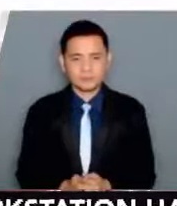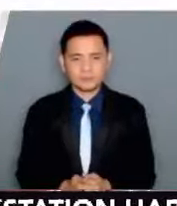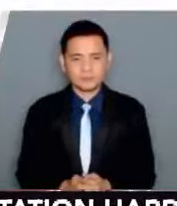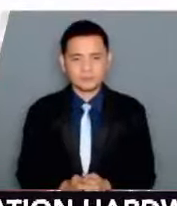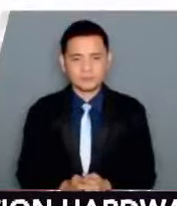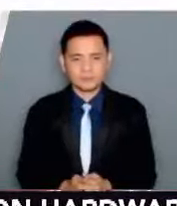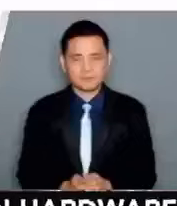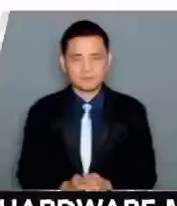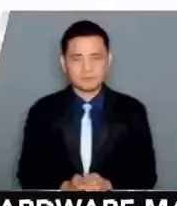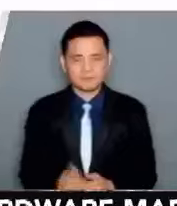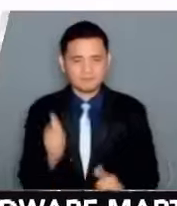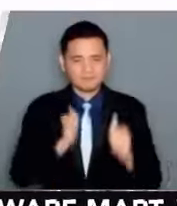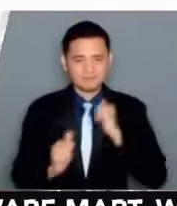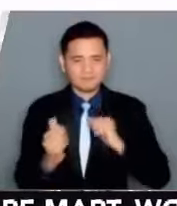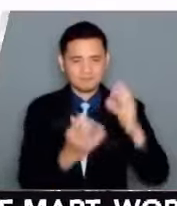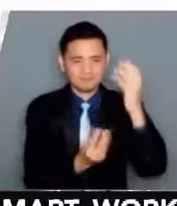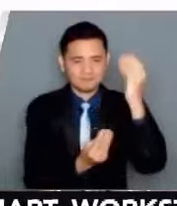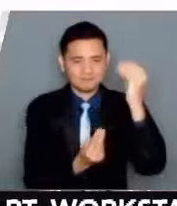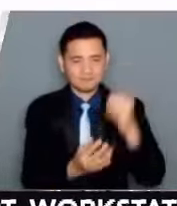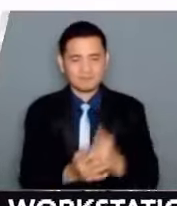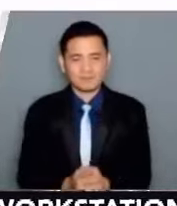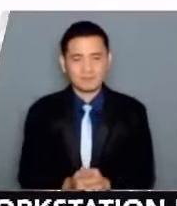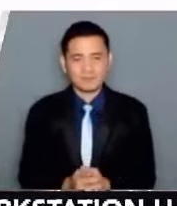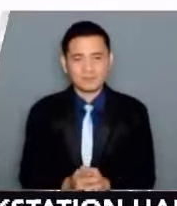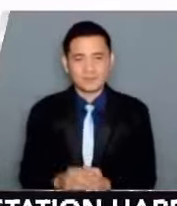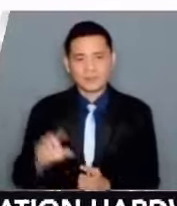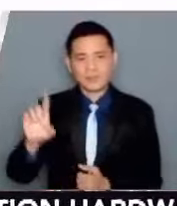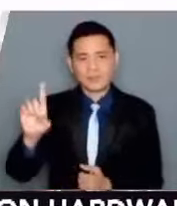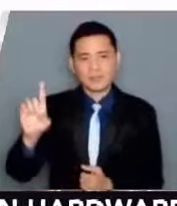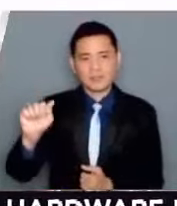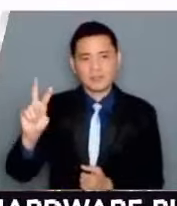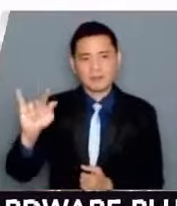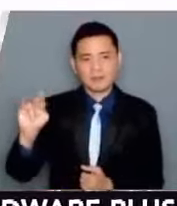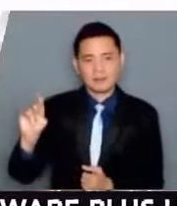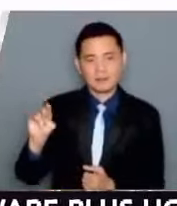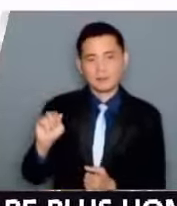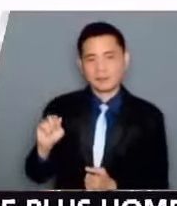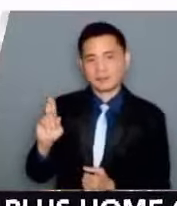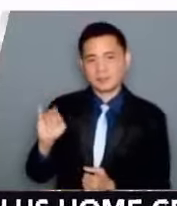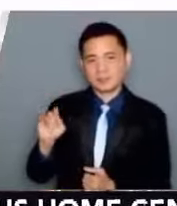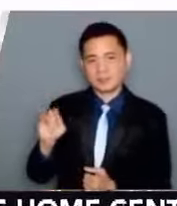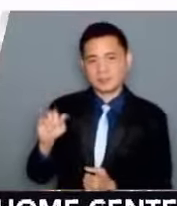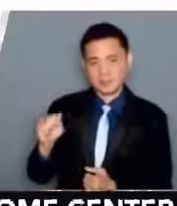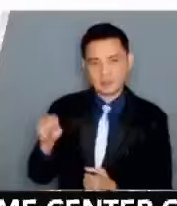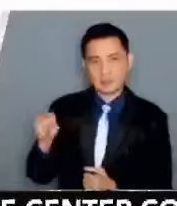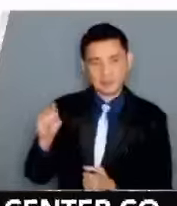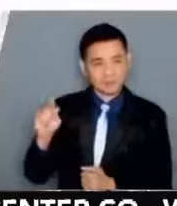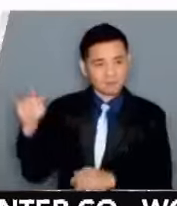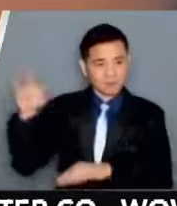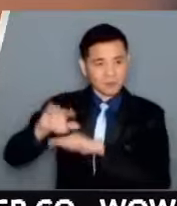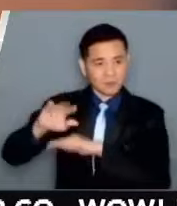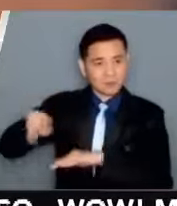is Chica, sinubukan ng American singer na si David Archuleta ang ilang Pinoy drinks and desserts.